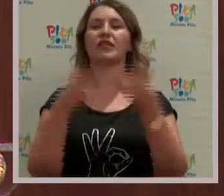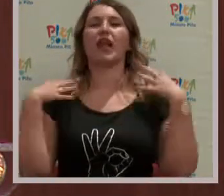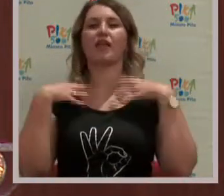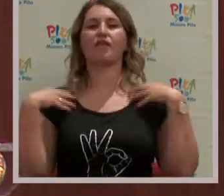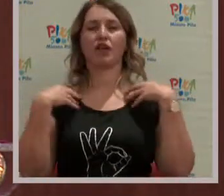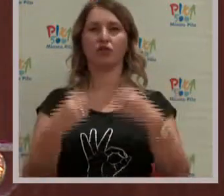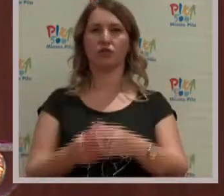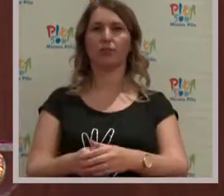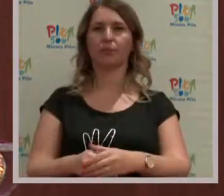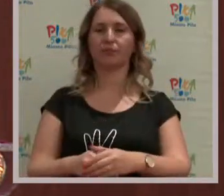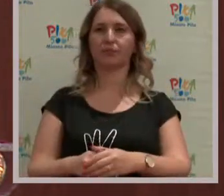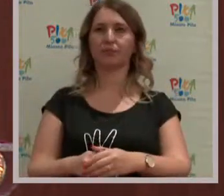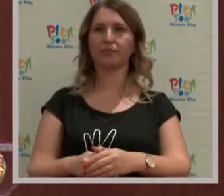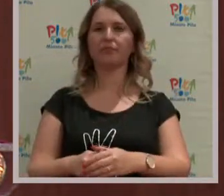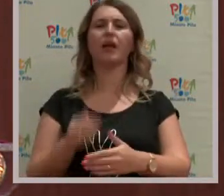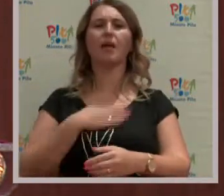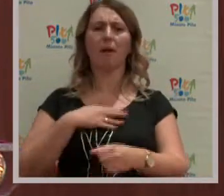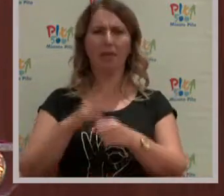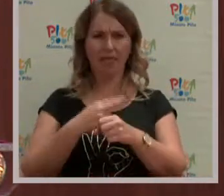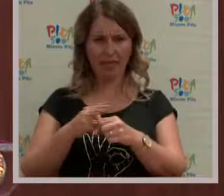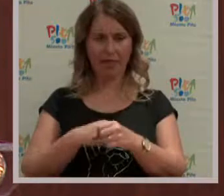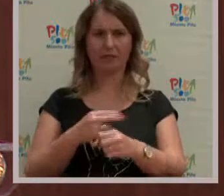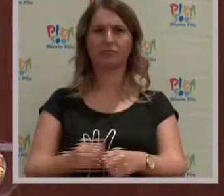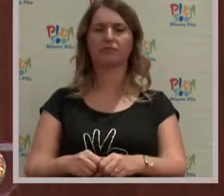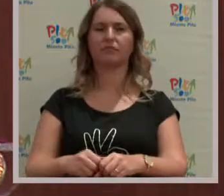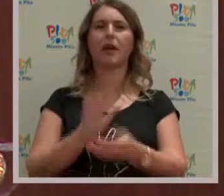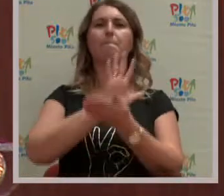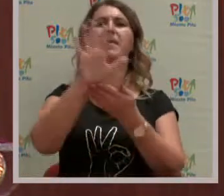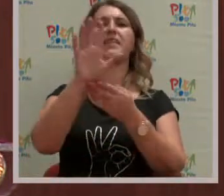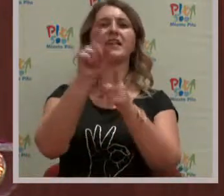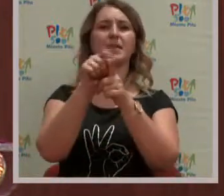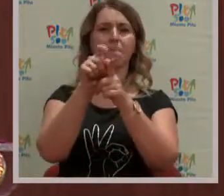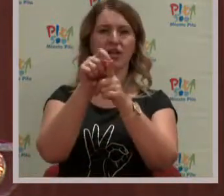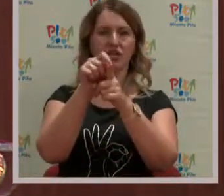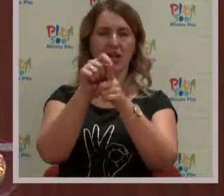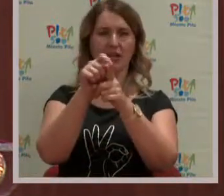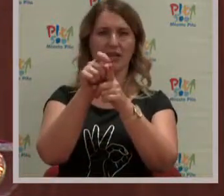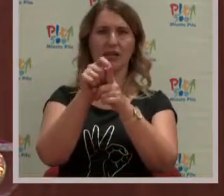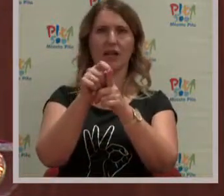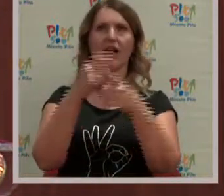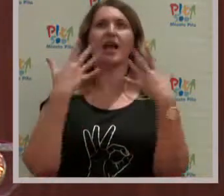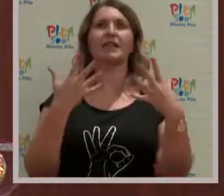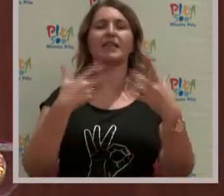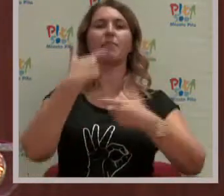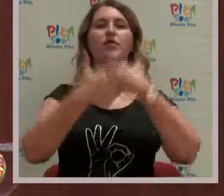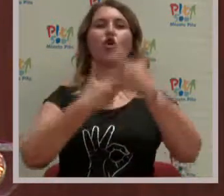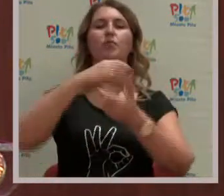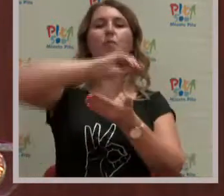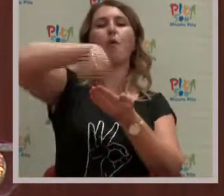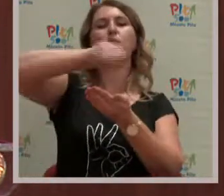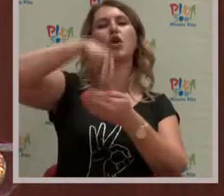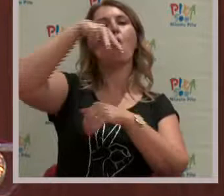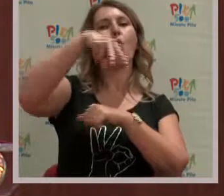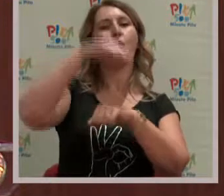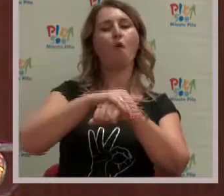taką datę ustawioną jako deadline 15 października. Do tej pory chcielibyśmy podpisać